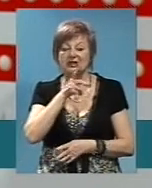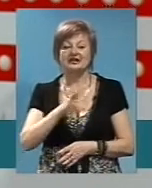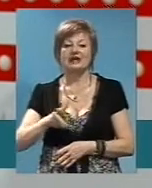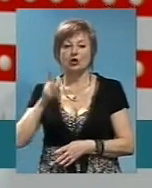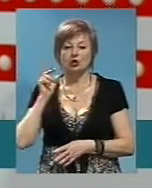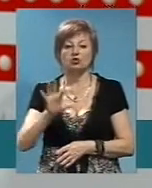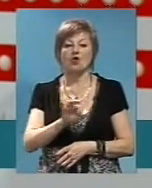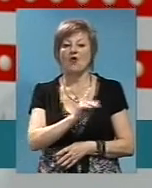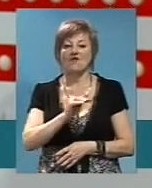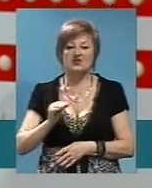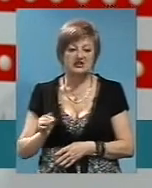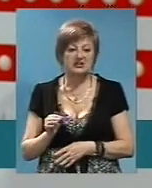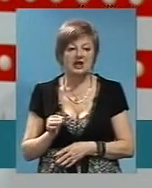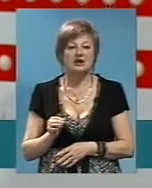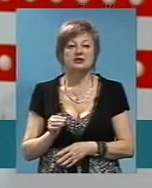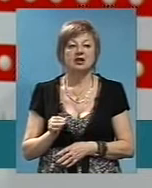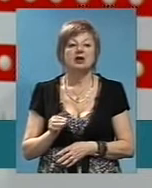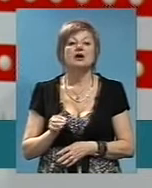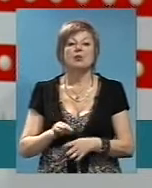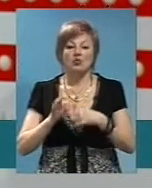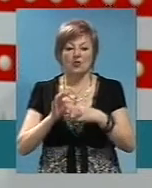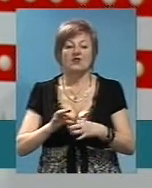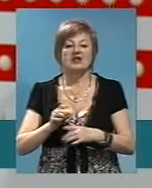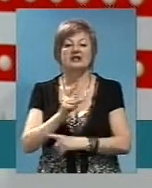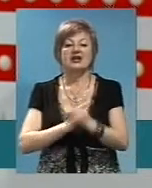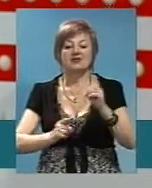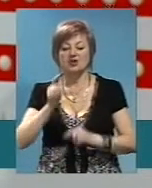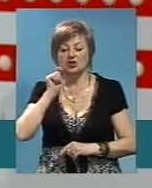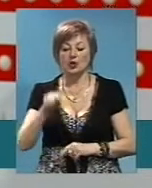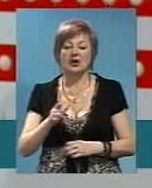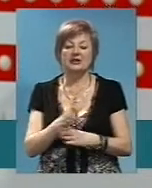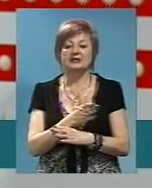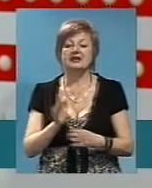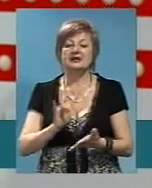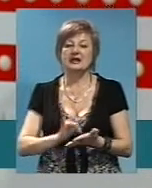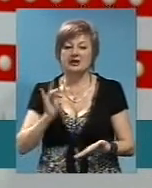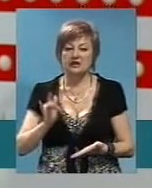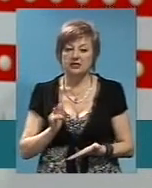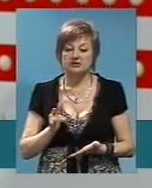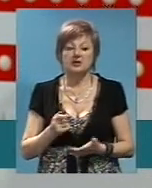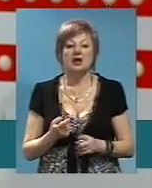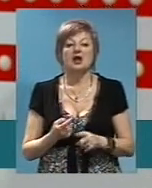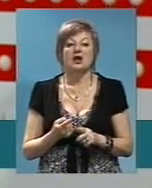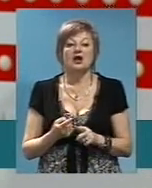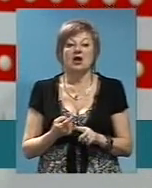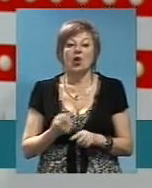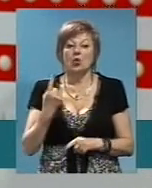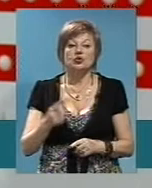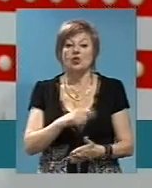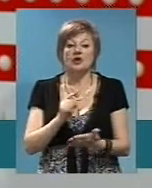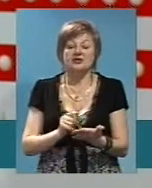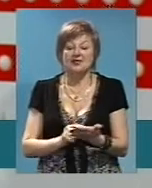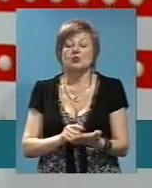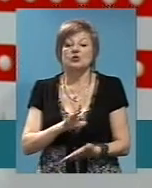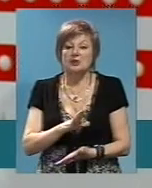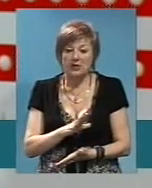офіційно єдиній структурі недержавній проводити реформу на Україні і децентралізацію. Тому там одне із питань воно було,